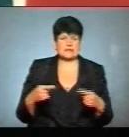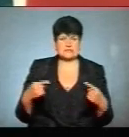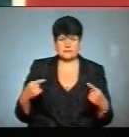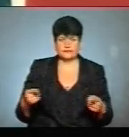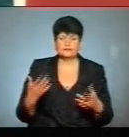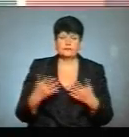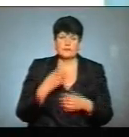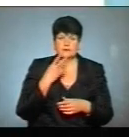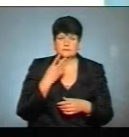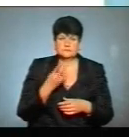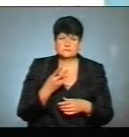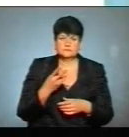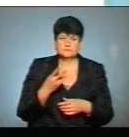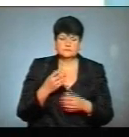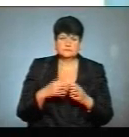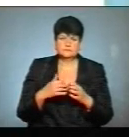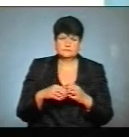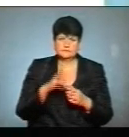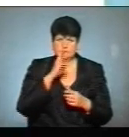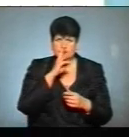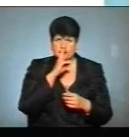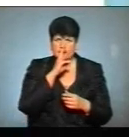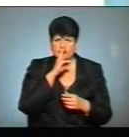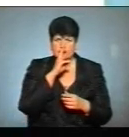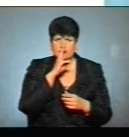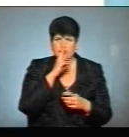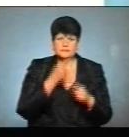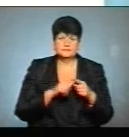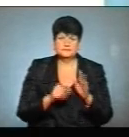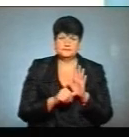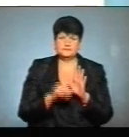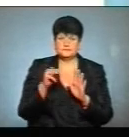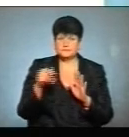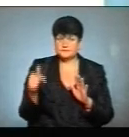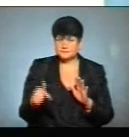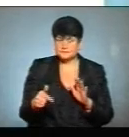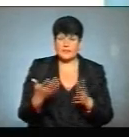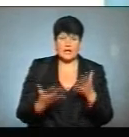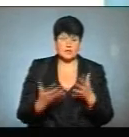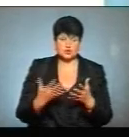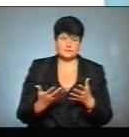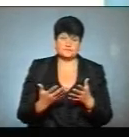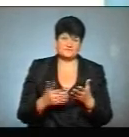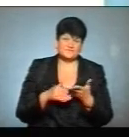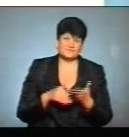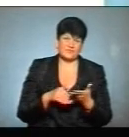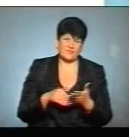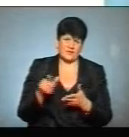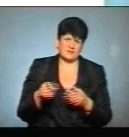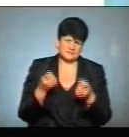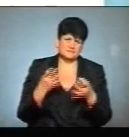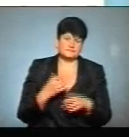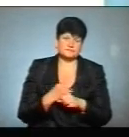якщо дивитись по середньому, заробітна плата в вакансіях, це орієнтовно 6 тисяч гривень. Але якщо підсобний робітник, може,